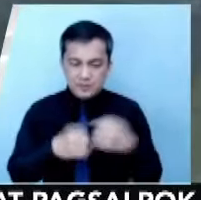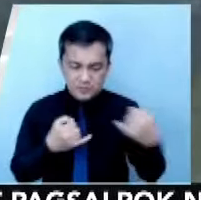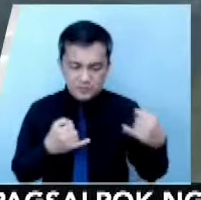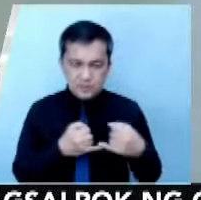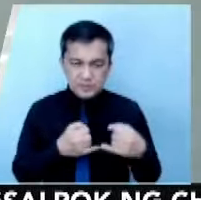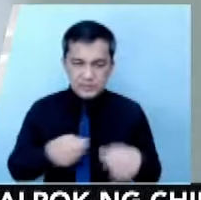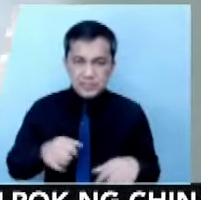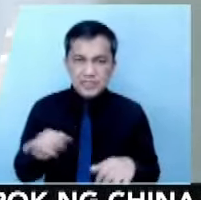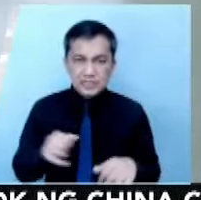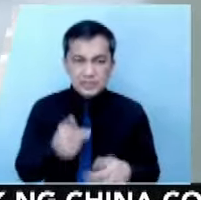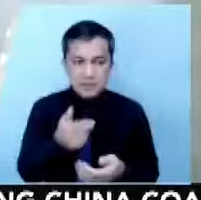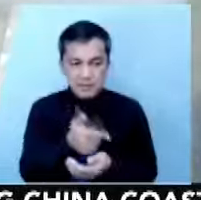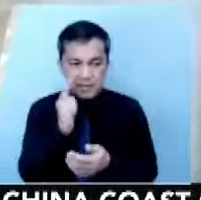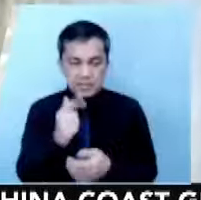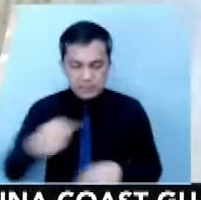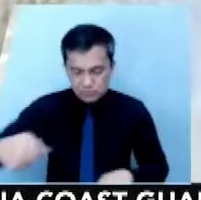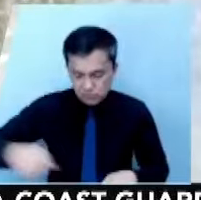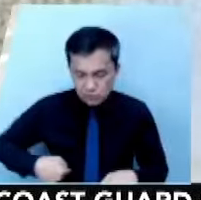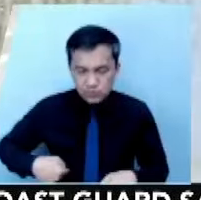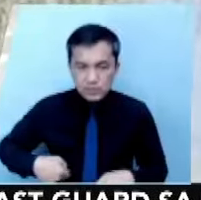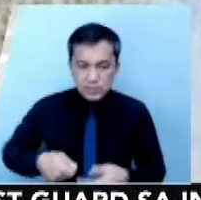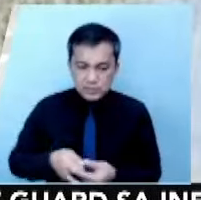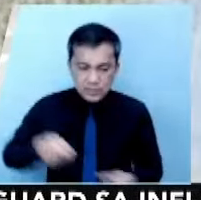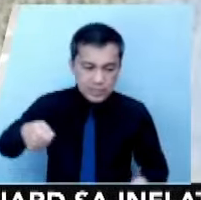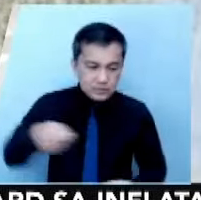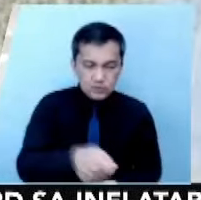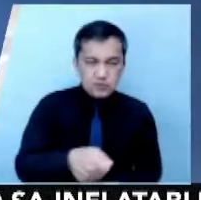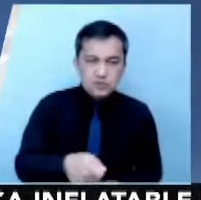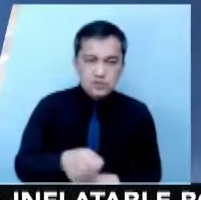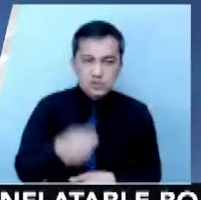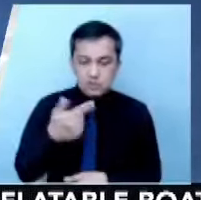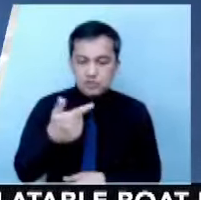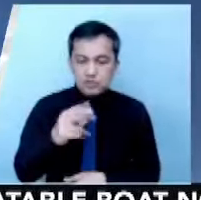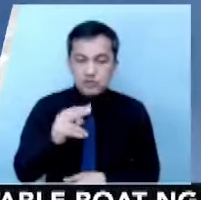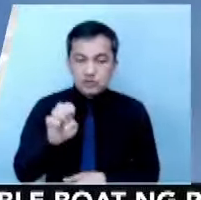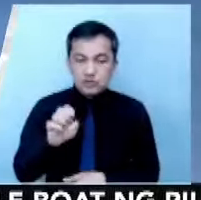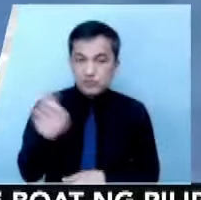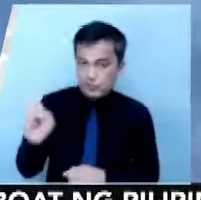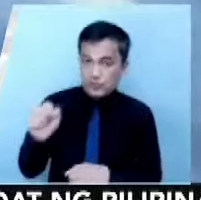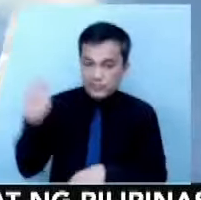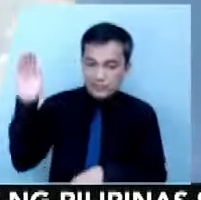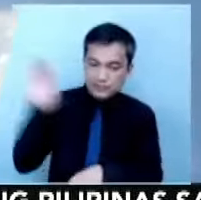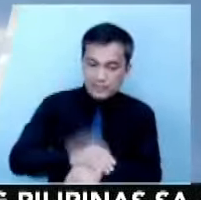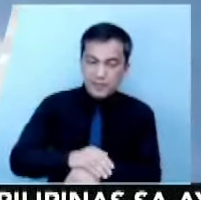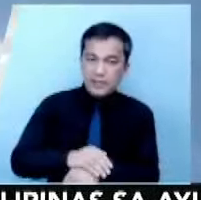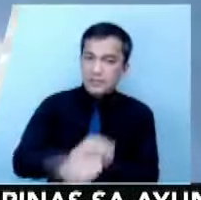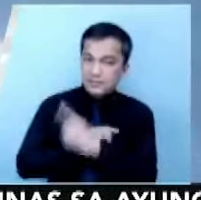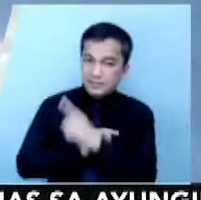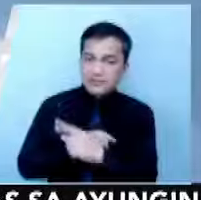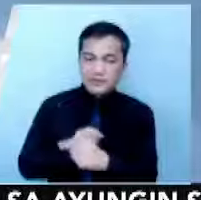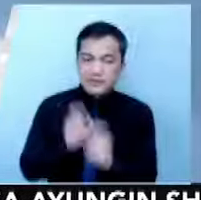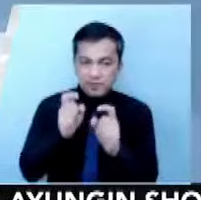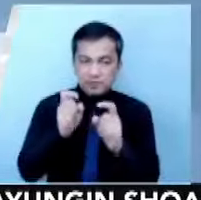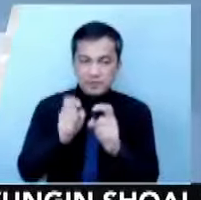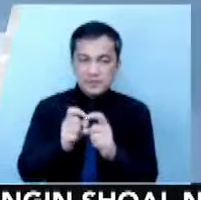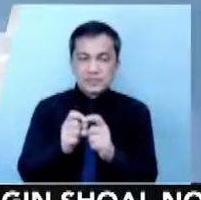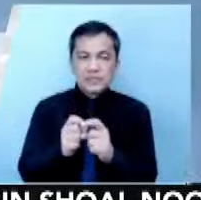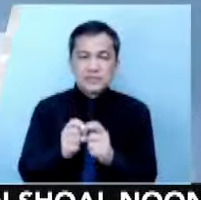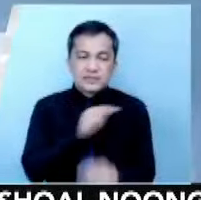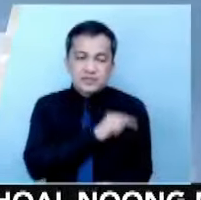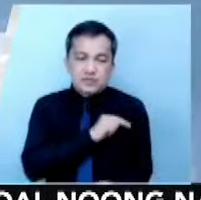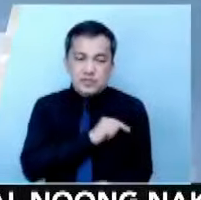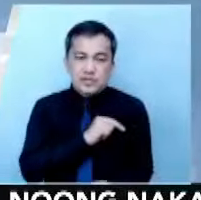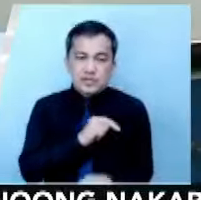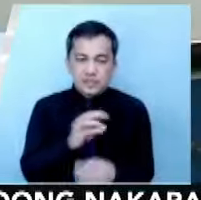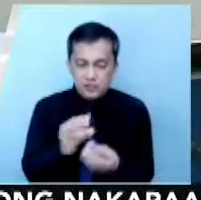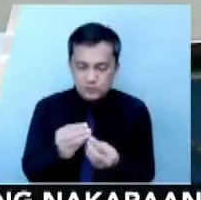gunshot wounds. At gauze type para mas madaling itapal. Napapabilis din ito ang natural clotting ng katawan para maghilom agad